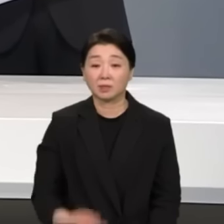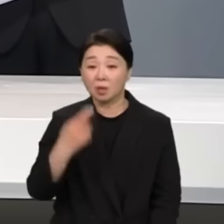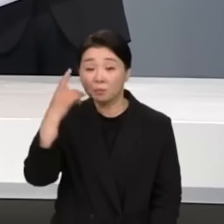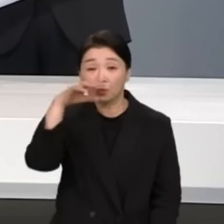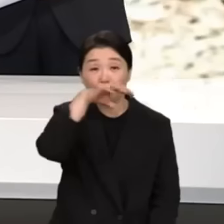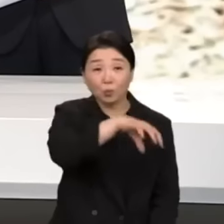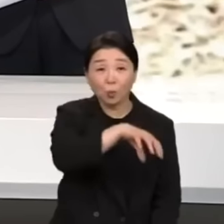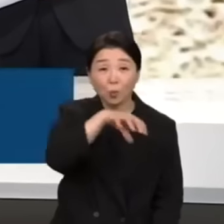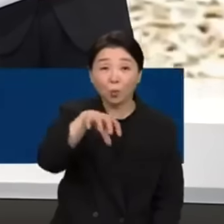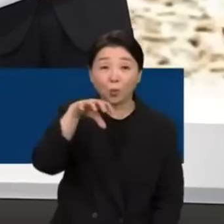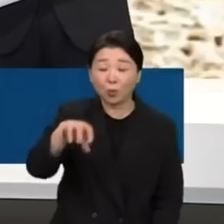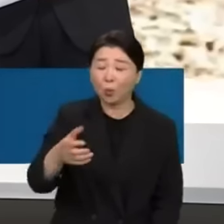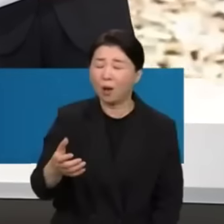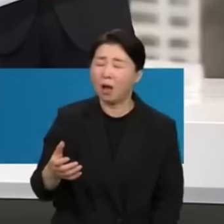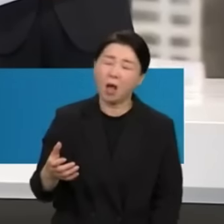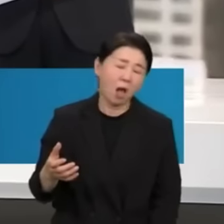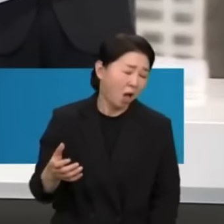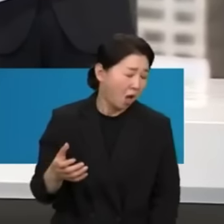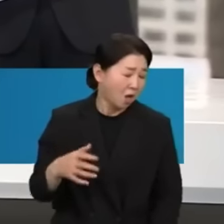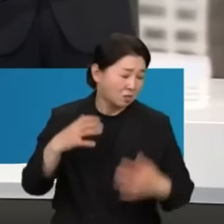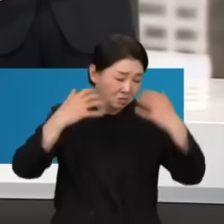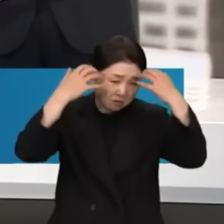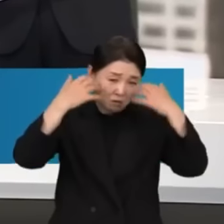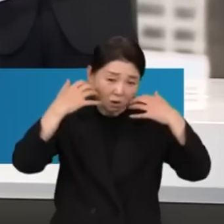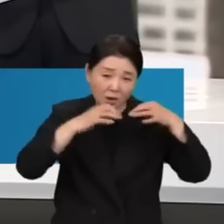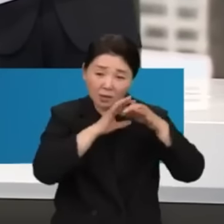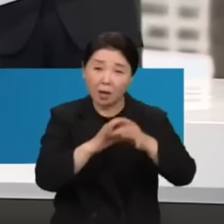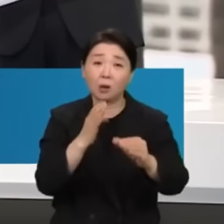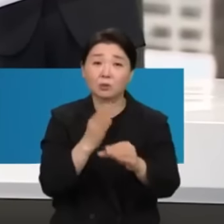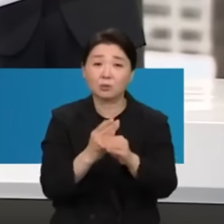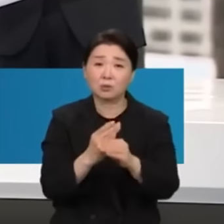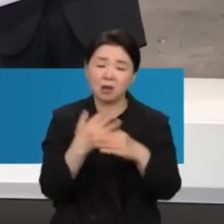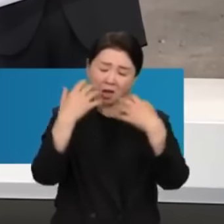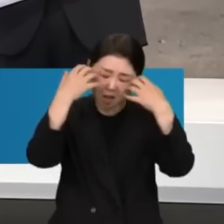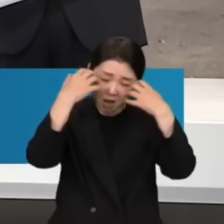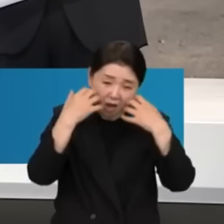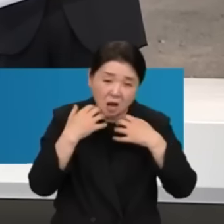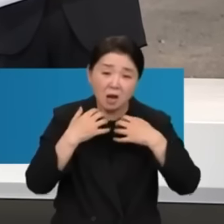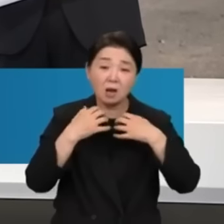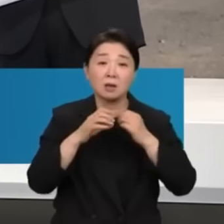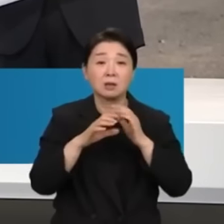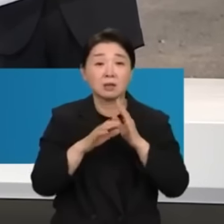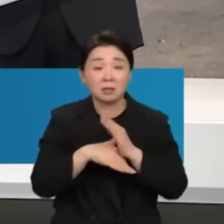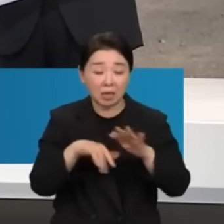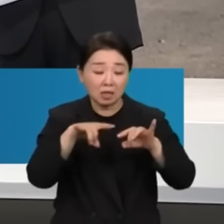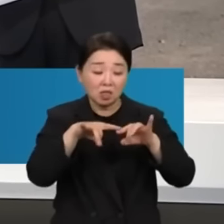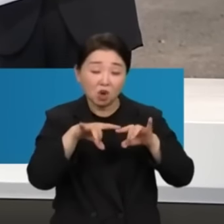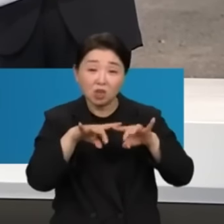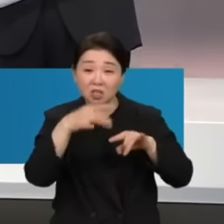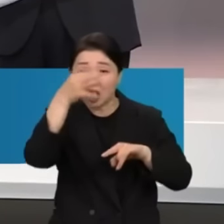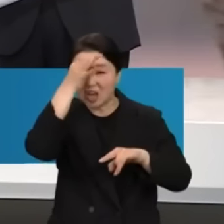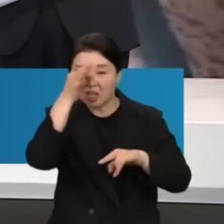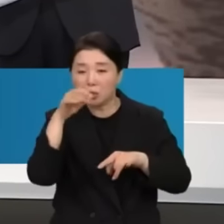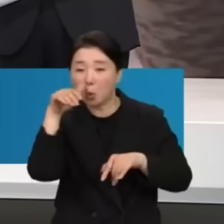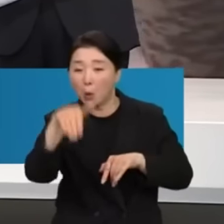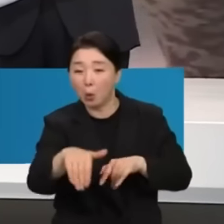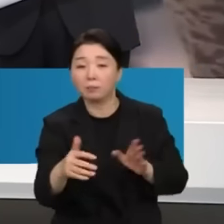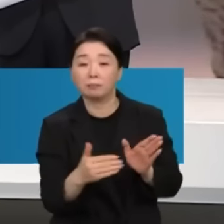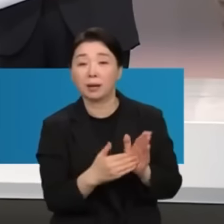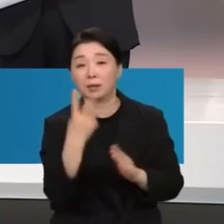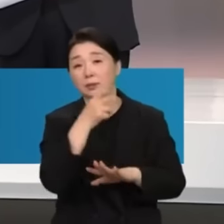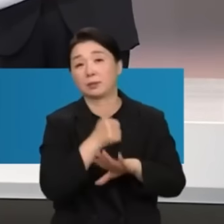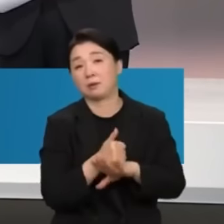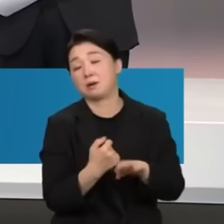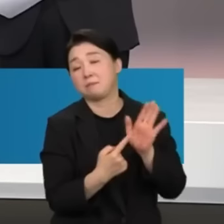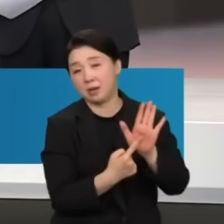최근 미국 곳곳에서 전에 없던 무더위가 이어지고 있는데 이런 폭염 속에선 전기차 성능이 뚝 떨어질 수 있다는 조사